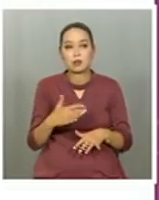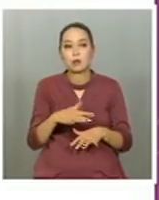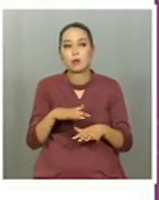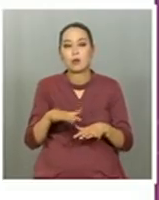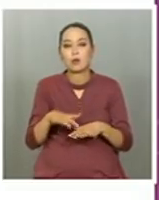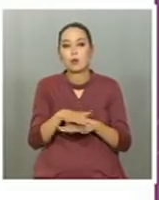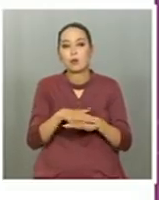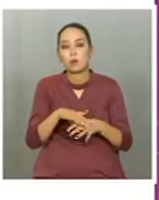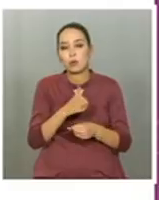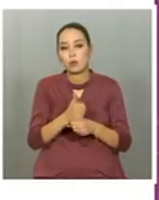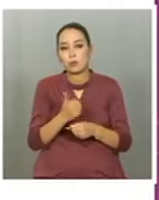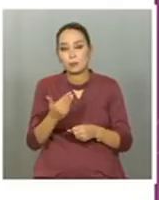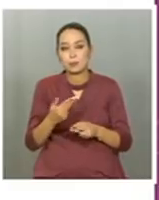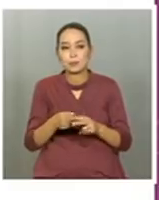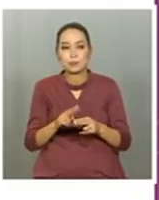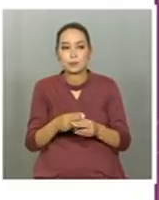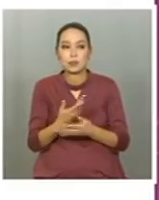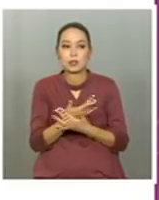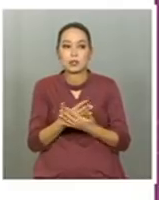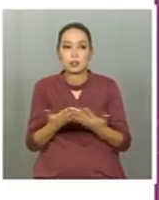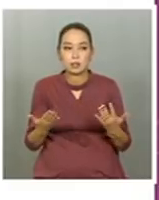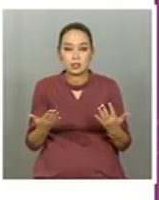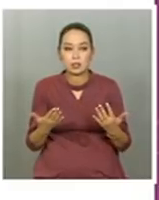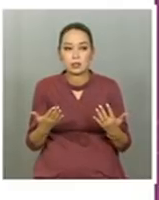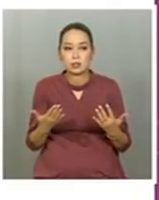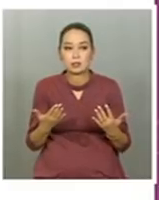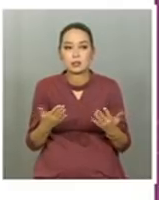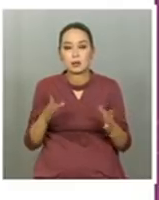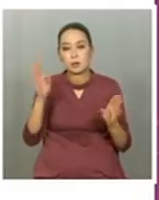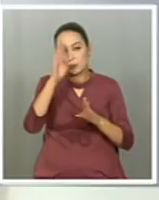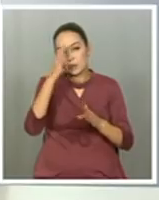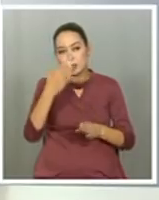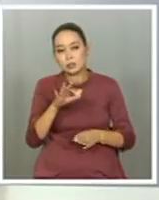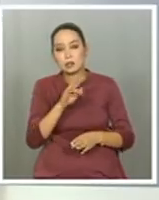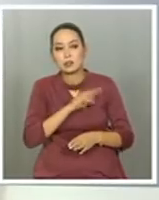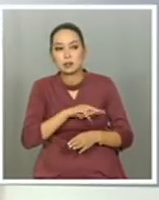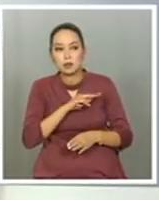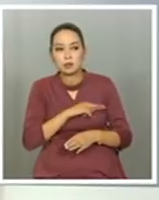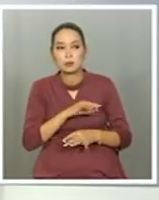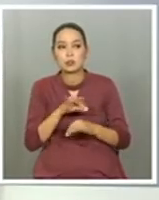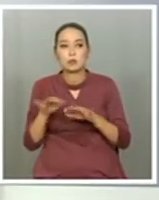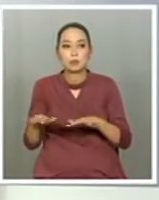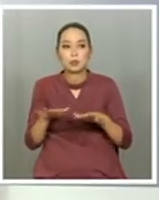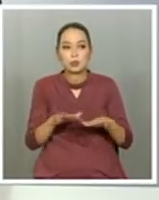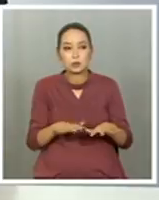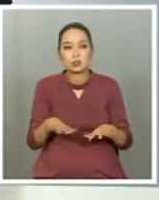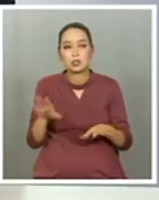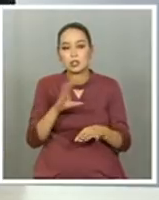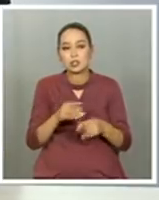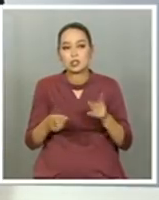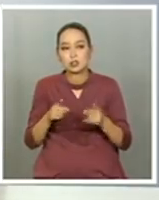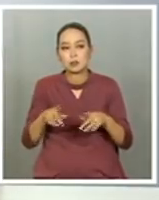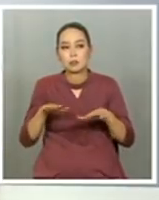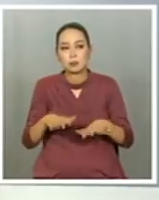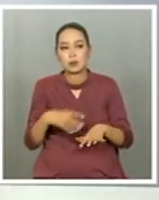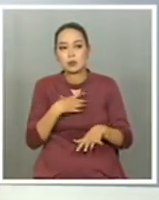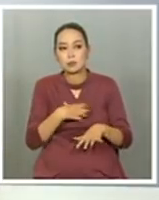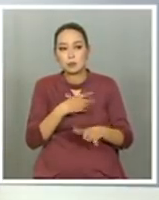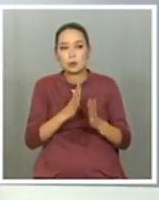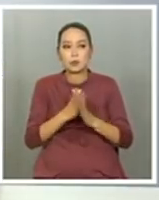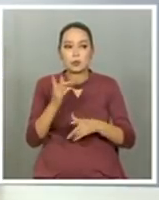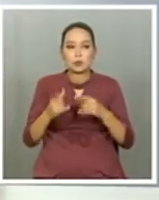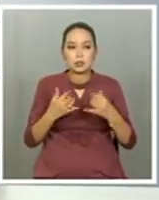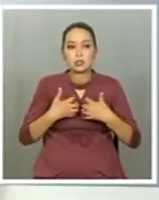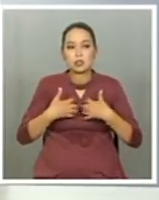құру мақсаты аумағындағы табиғи процестер мен құбылыстарды шынайы орын алу барысын, өсімдіктер мен жануарлар әлемінің